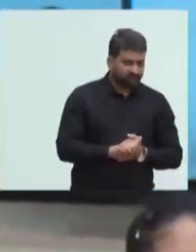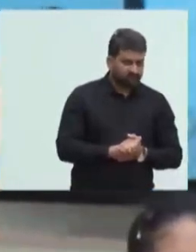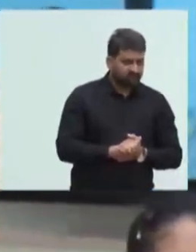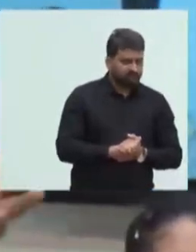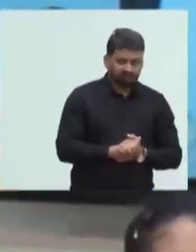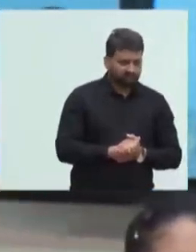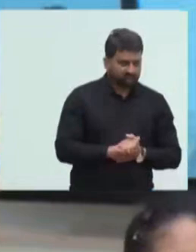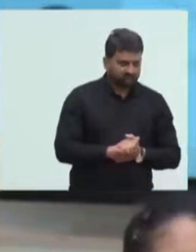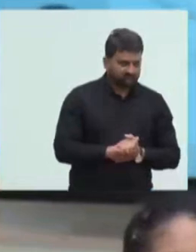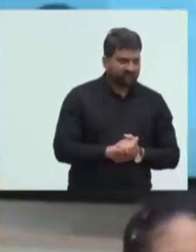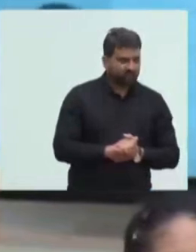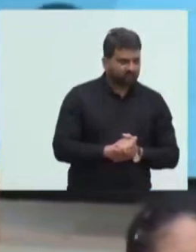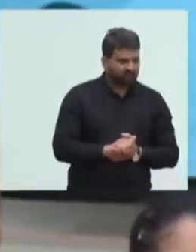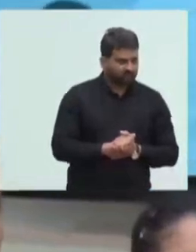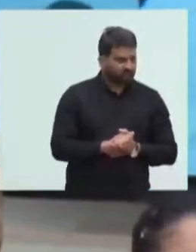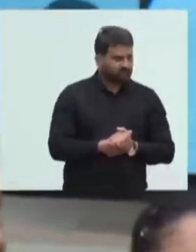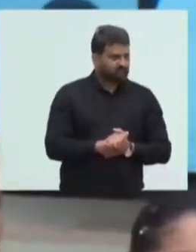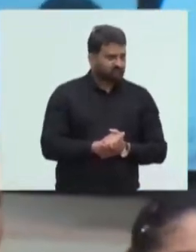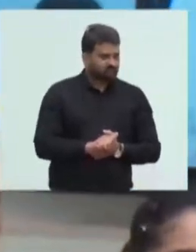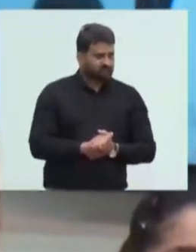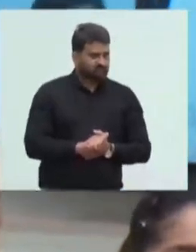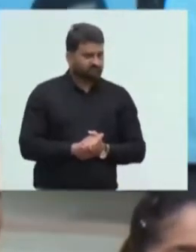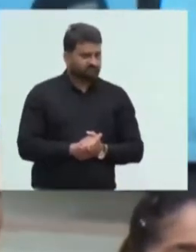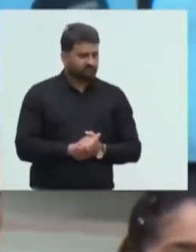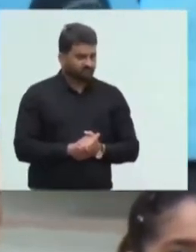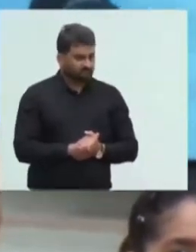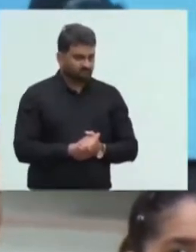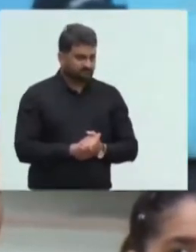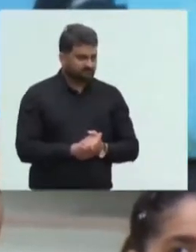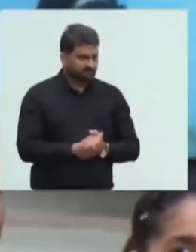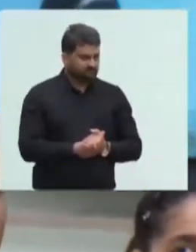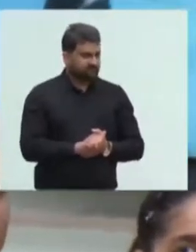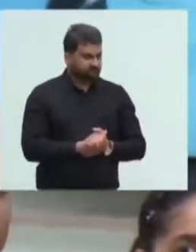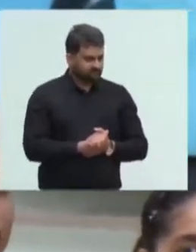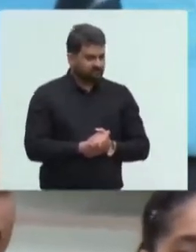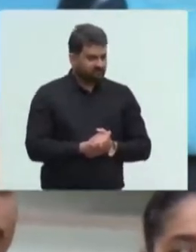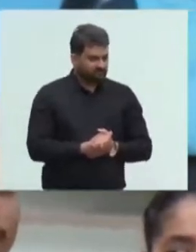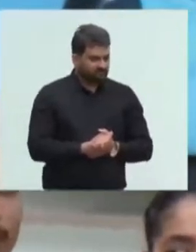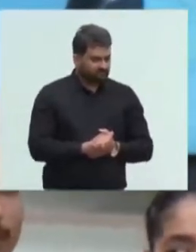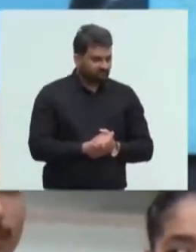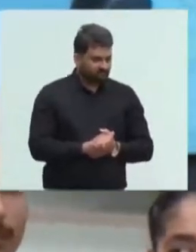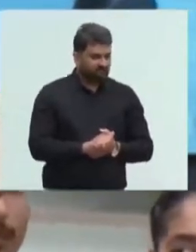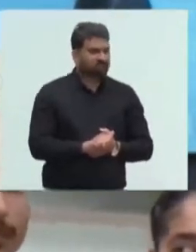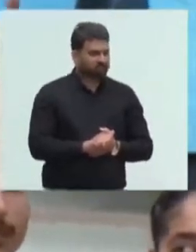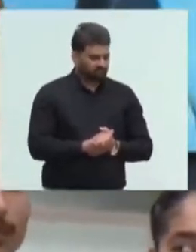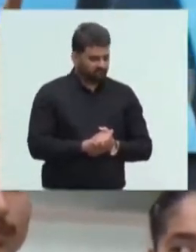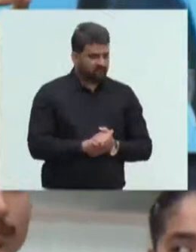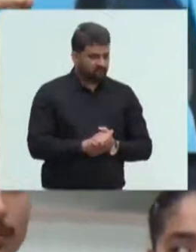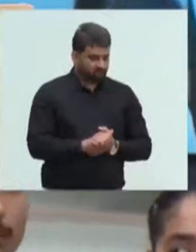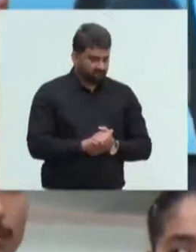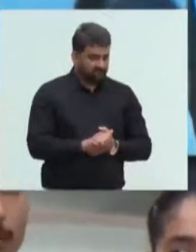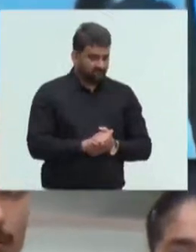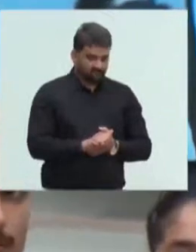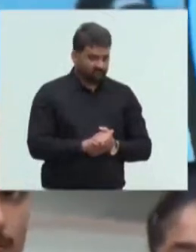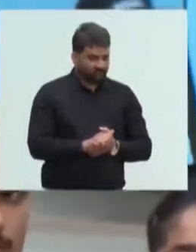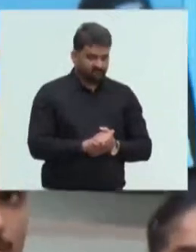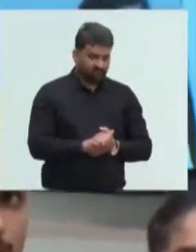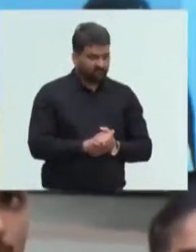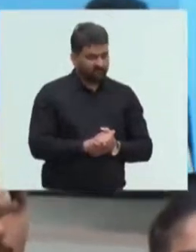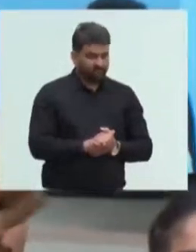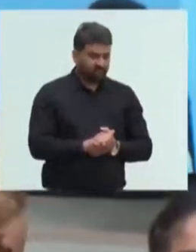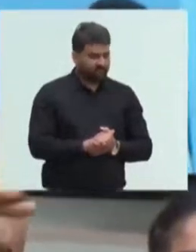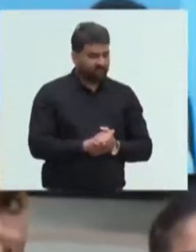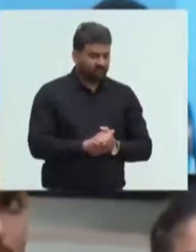खेलते हैं वह मैं उन्हीं को देखकर खेलता हूं और मैं सोचता हूं कि मुझे उस पर ध्यान रखना है कि मैं भी घर पर उसकी निरंतर सोचता भी रहता हूं कि कुछ